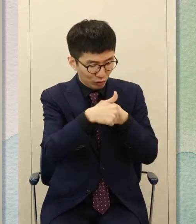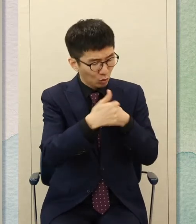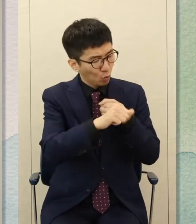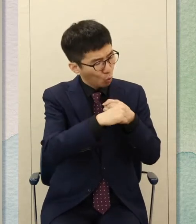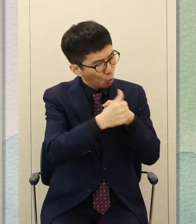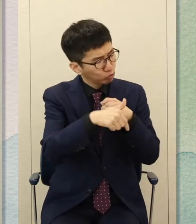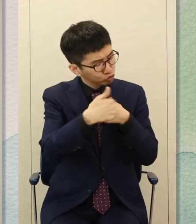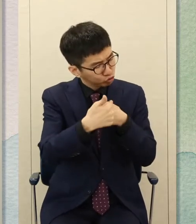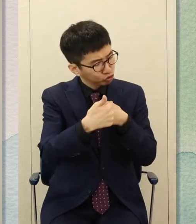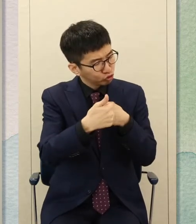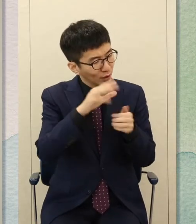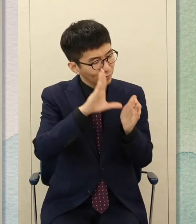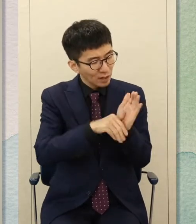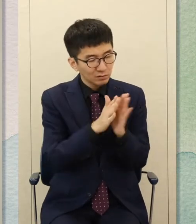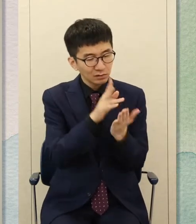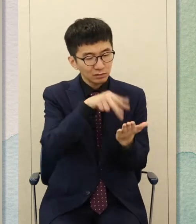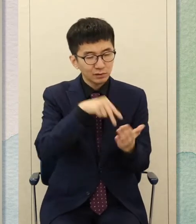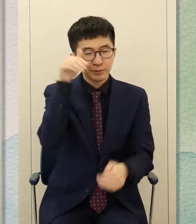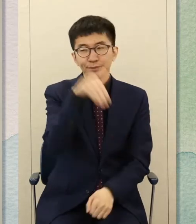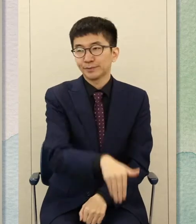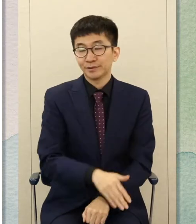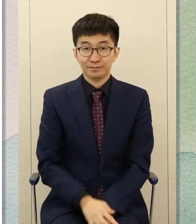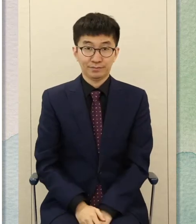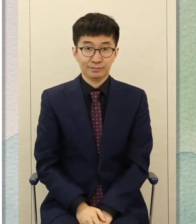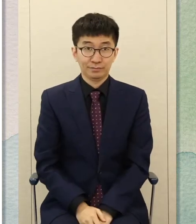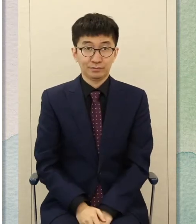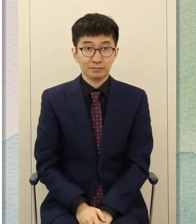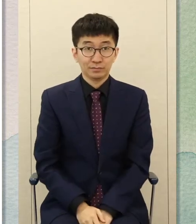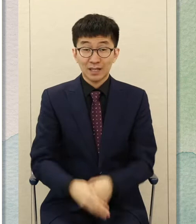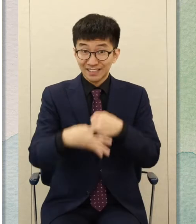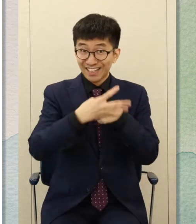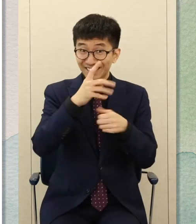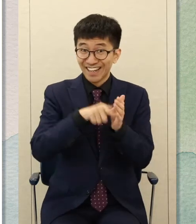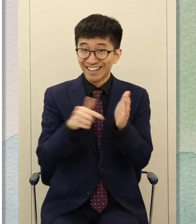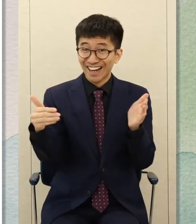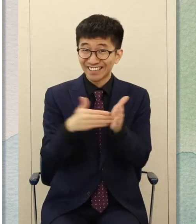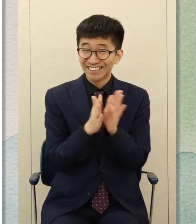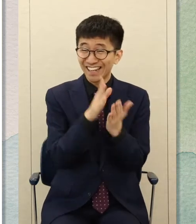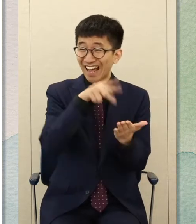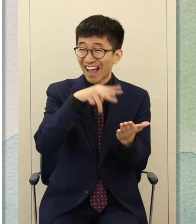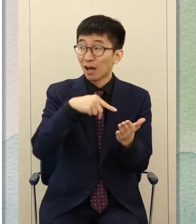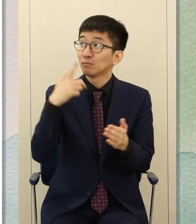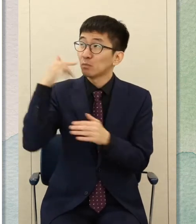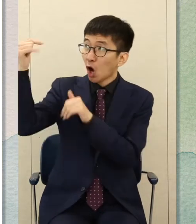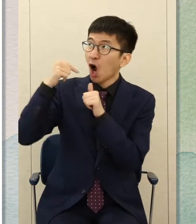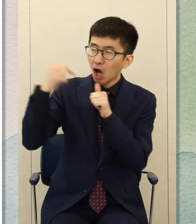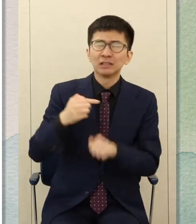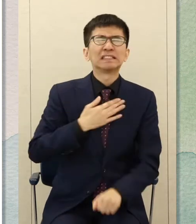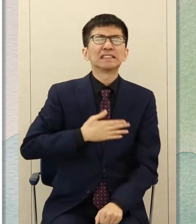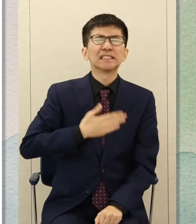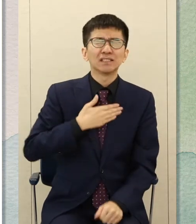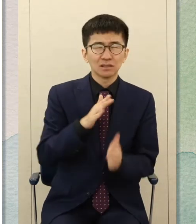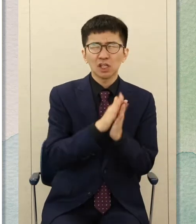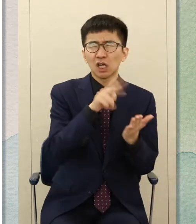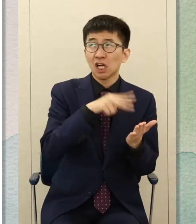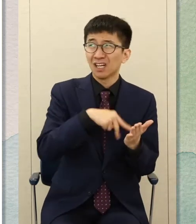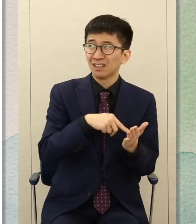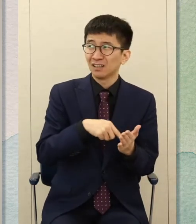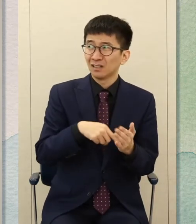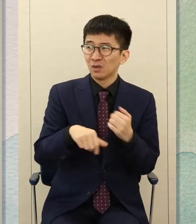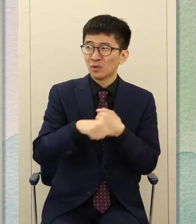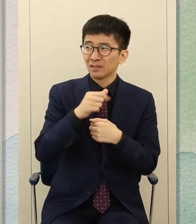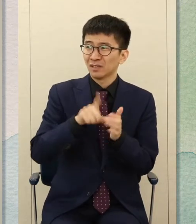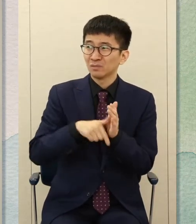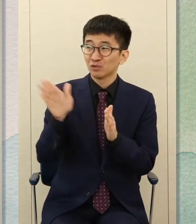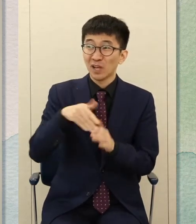5학년에서 6학년을 기점으로 독서율이 확 떨어지거든요. 그러니까 4학년 때까지는 말을 굉장히 잘 듣다가 4학년 지나면 더 이상 못 버티고